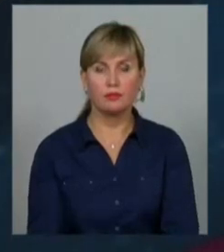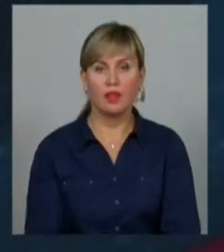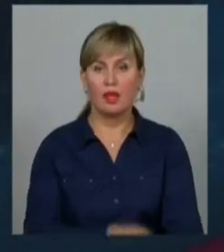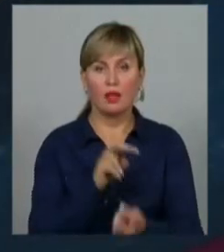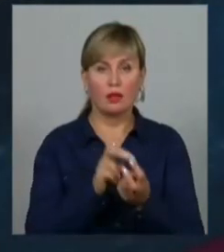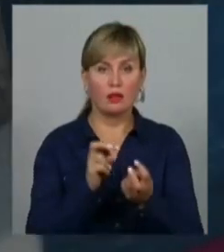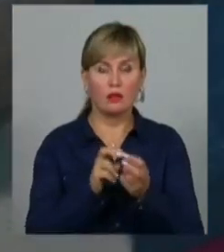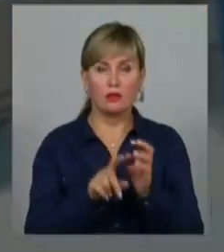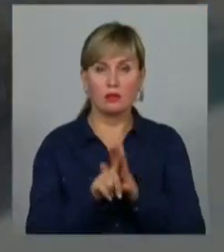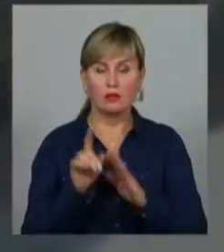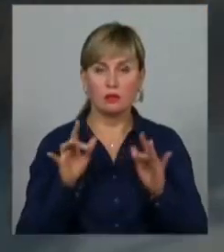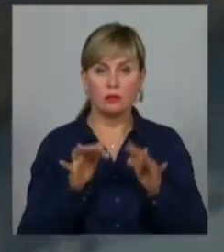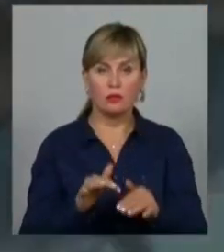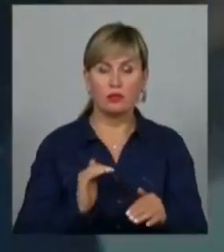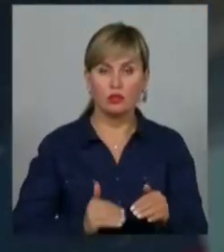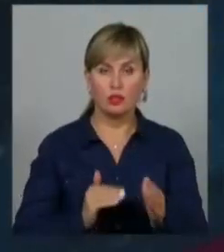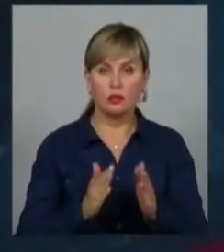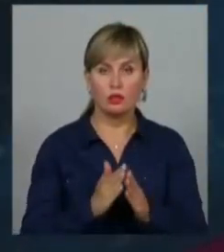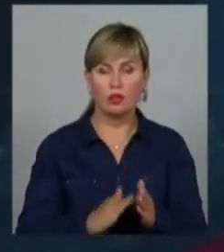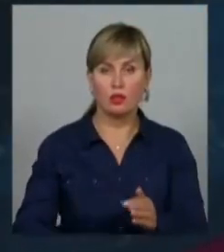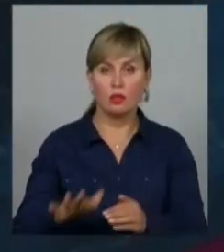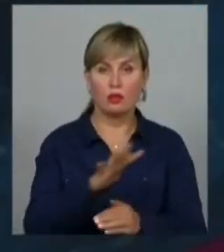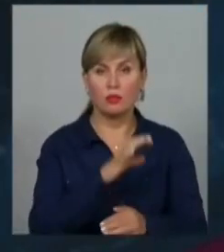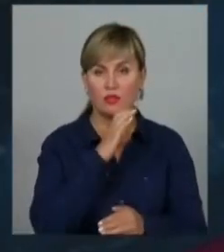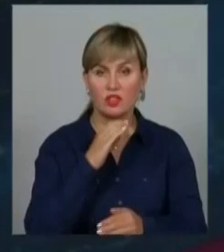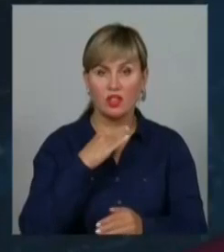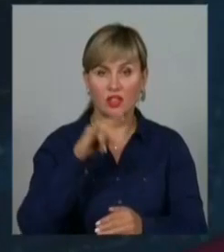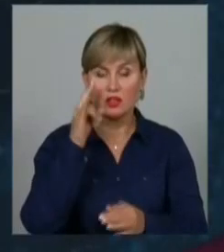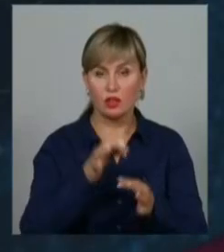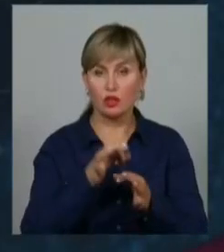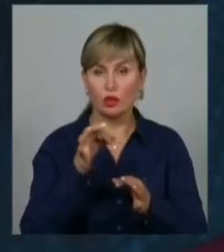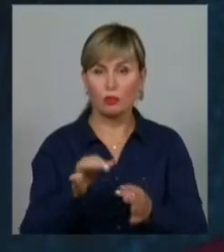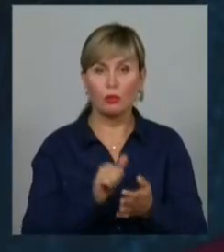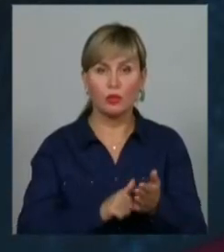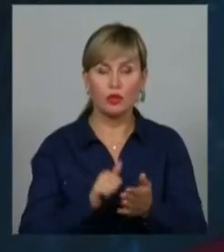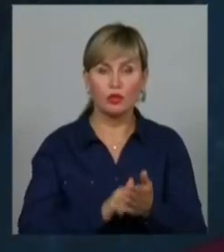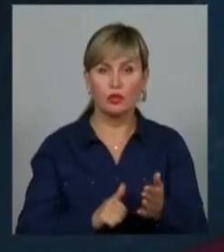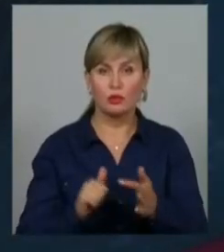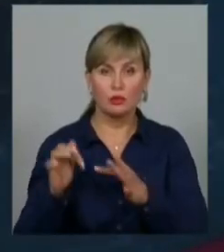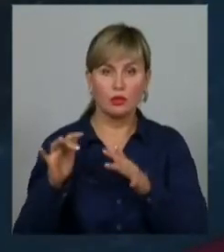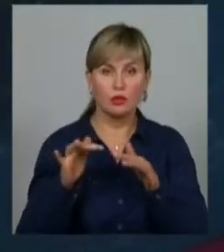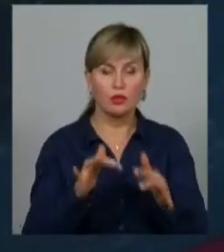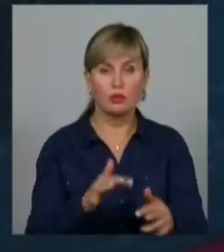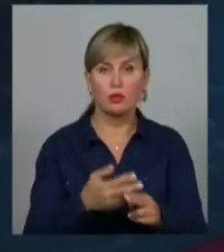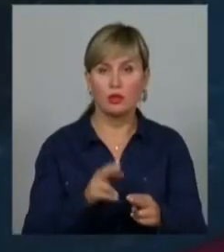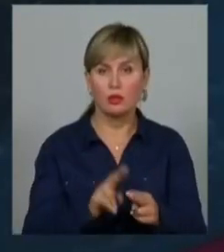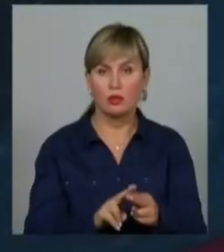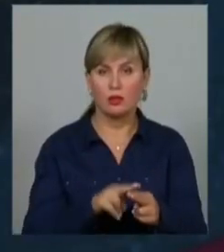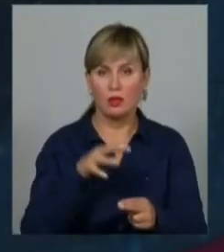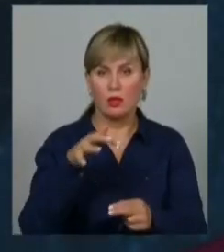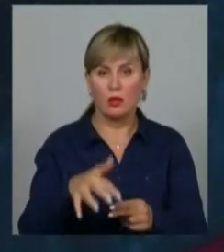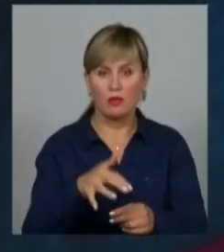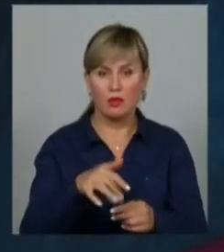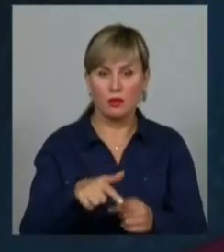Крысы заполонили территорию частных домов в селе Смирново в Северо-Казахстанской области. Причиной нашествия грызунов стал элеватор,